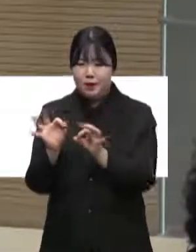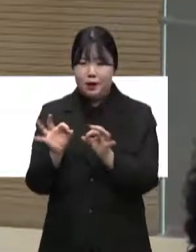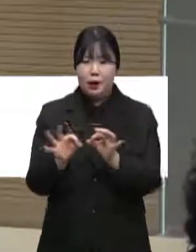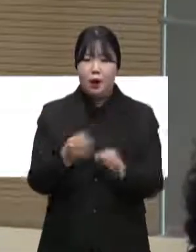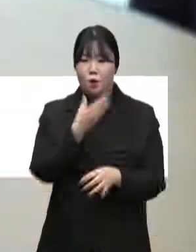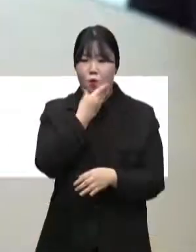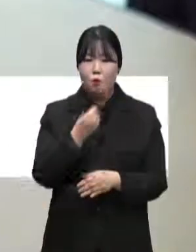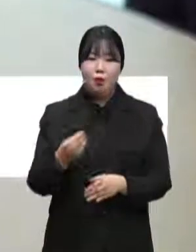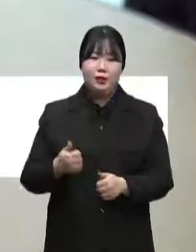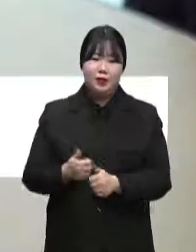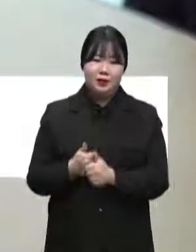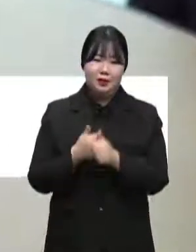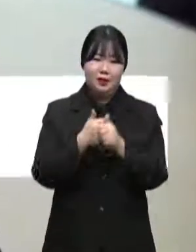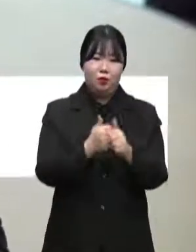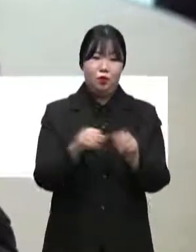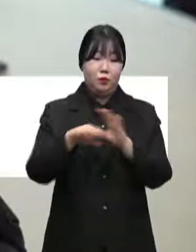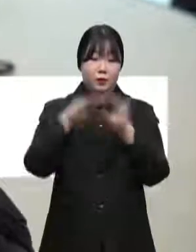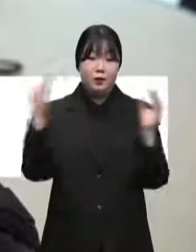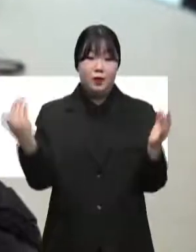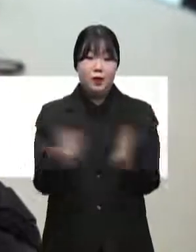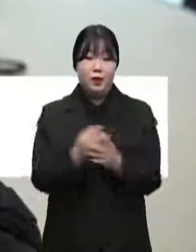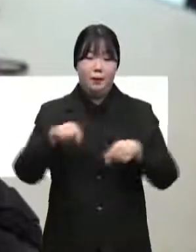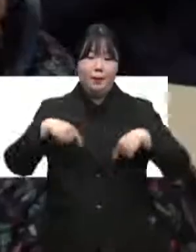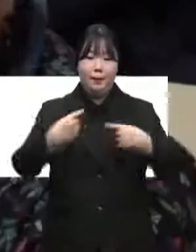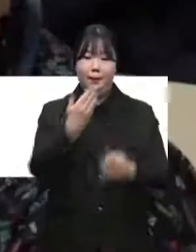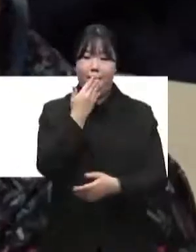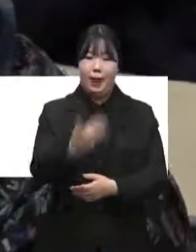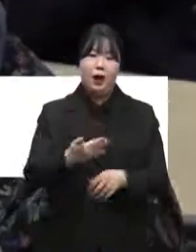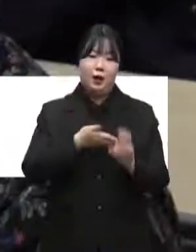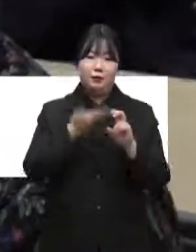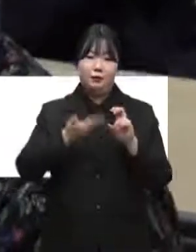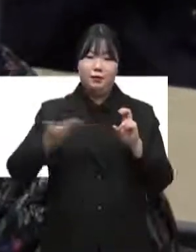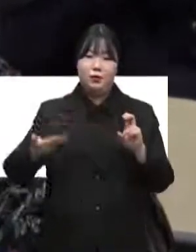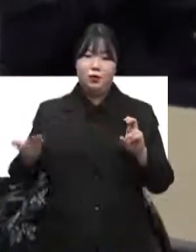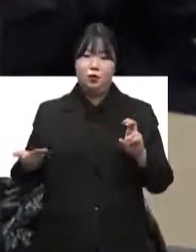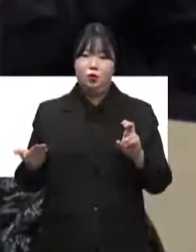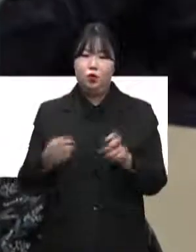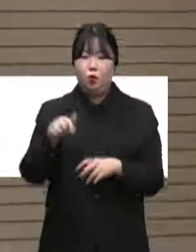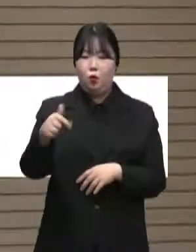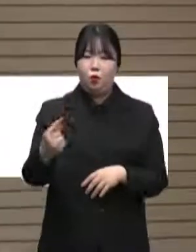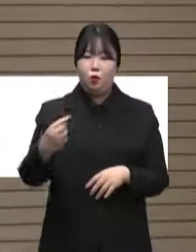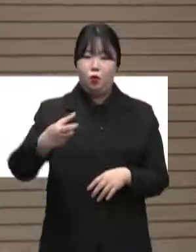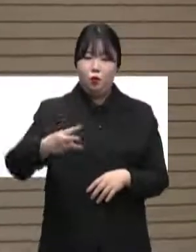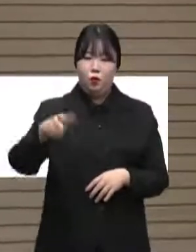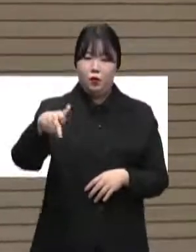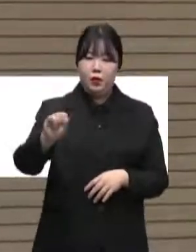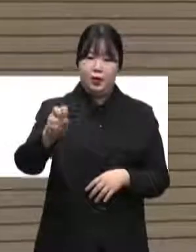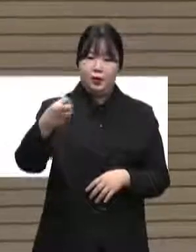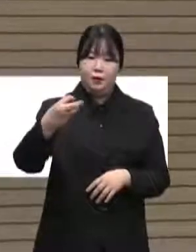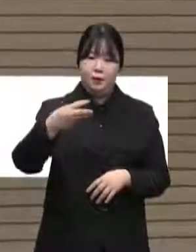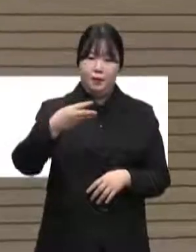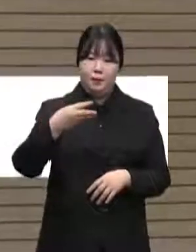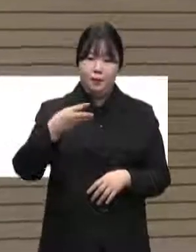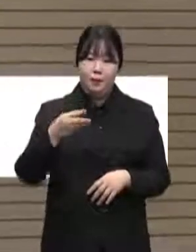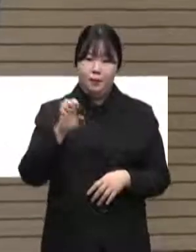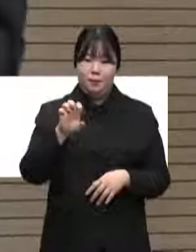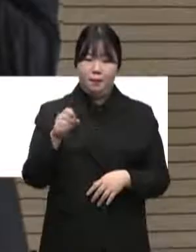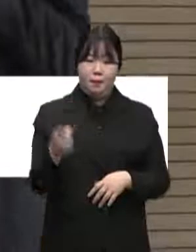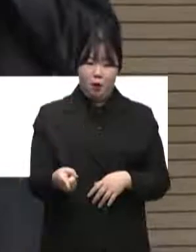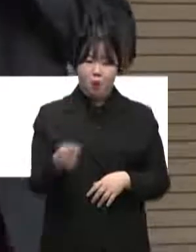누구나 동참할 수 있습니다 현재 미 출구에서 는 1명꼴 끼 부분들이 3700 43 분이